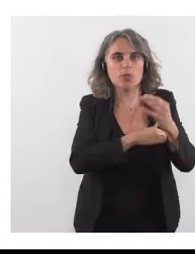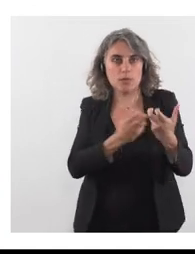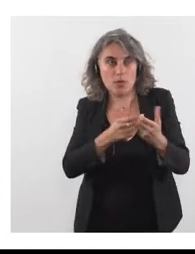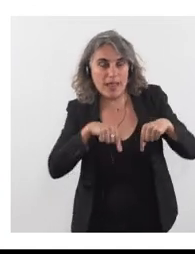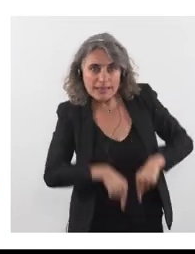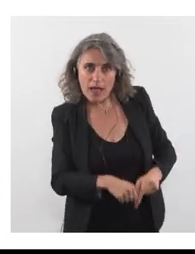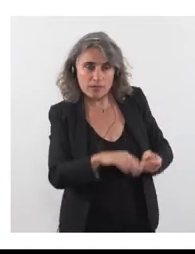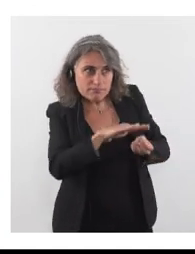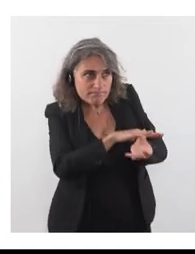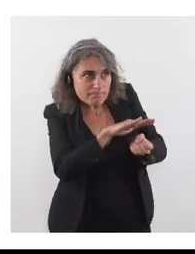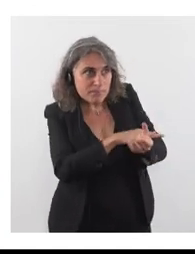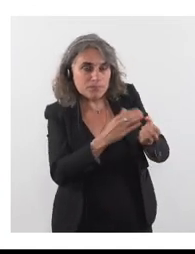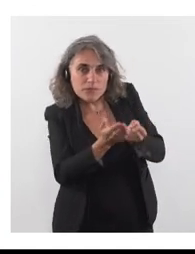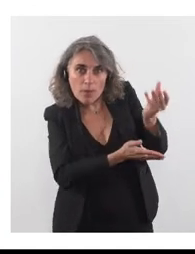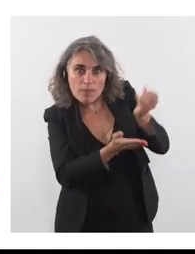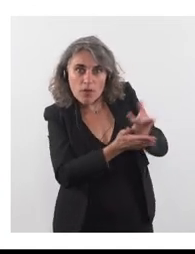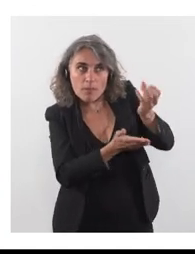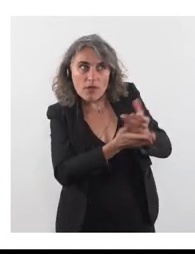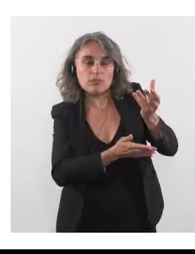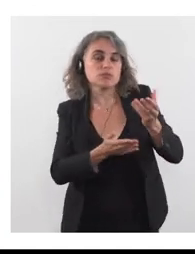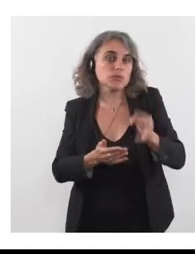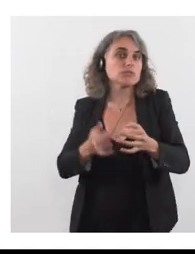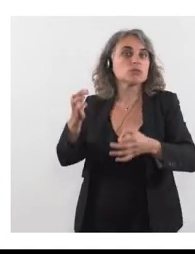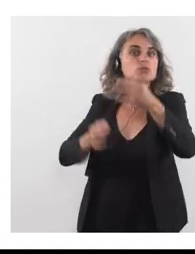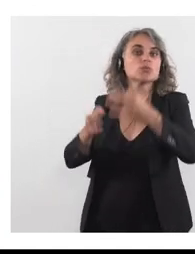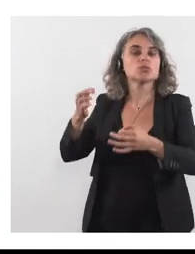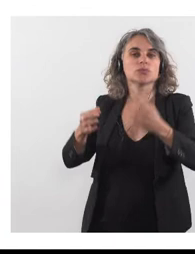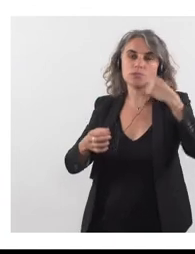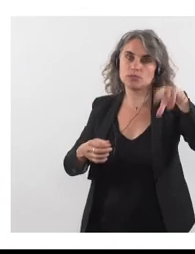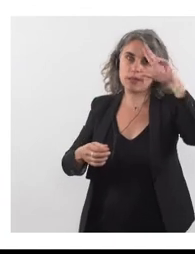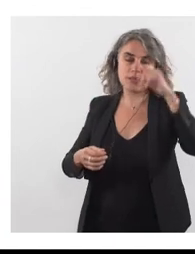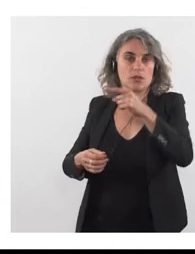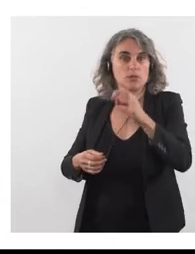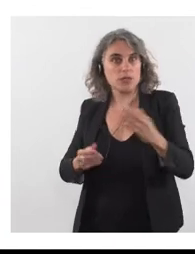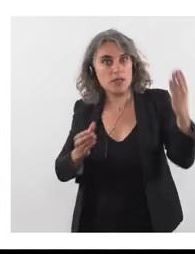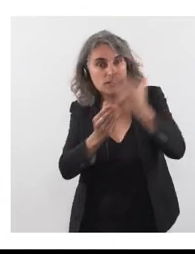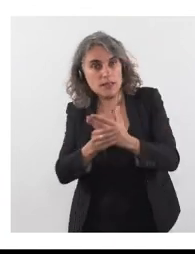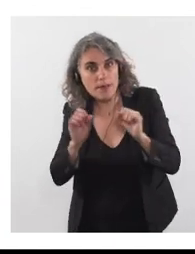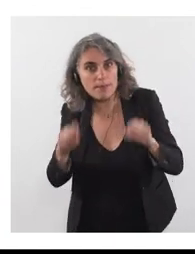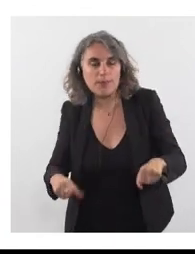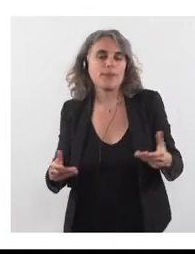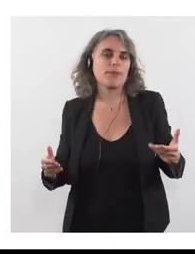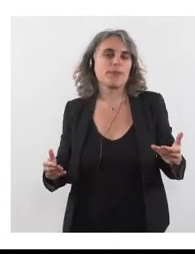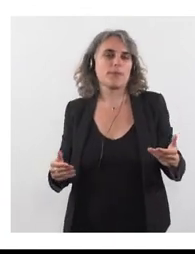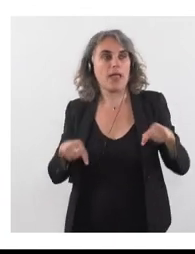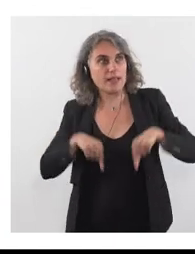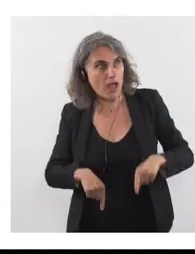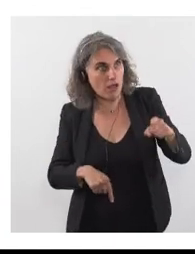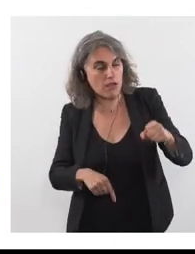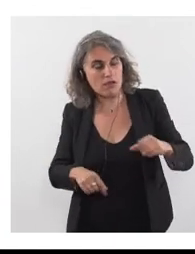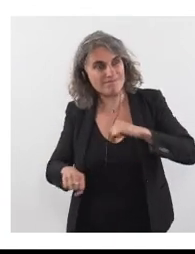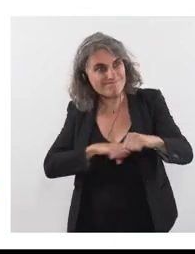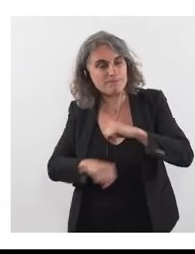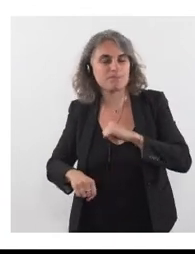l'État. Donc c'est une manière de revenir devant la Cour de justice de l'Union européenne dans des interventions qui sont portées par l'État et qui pourront